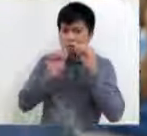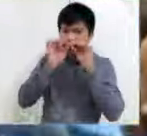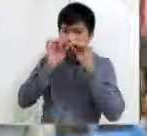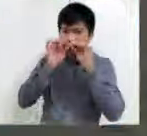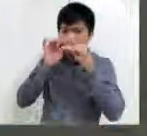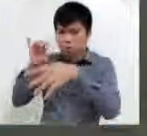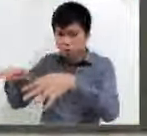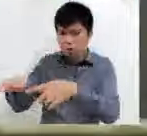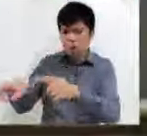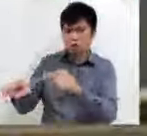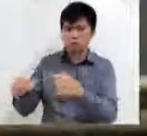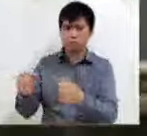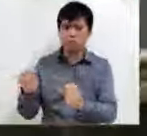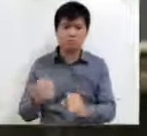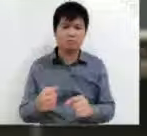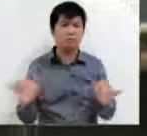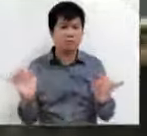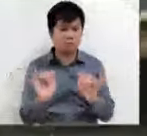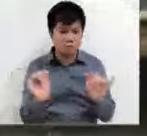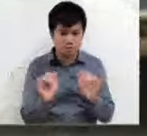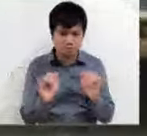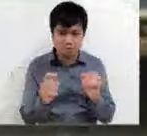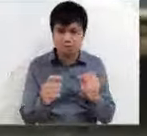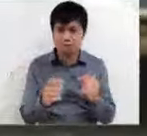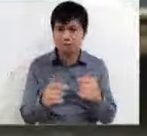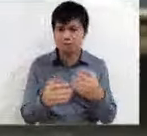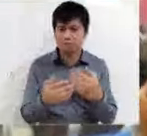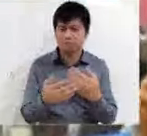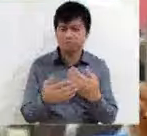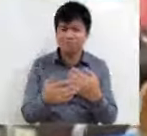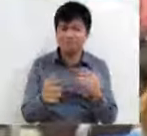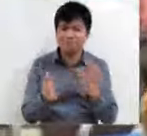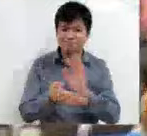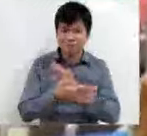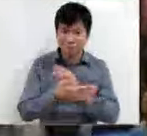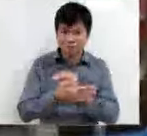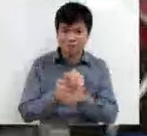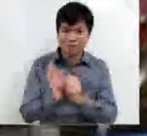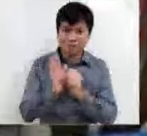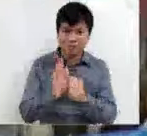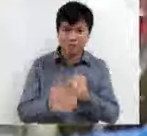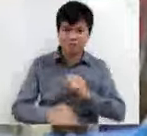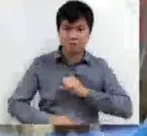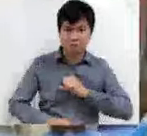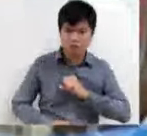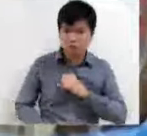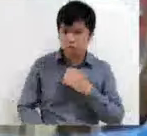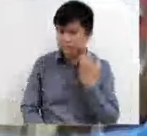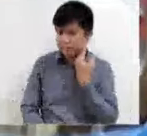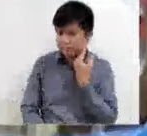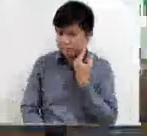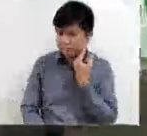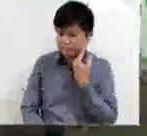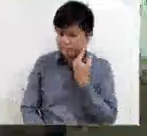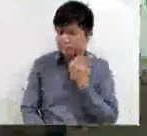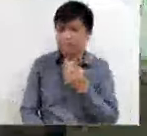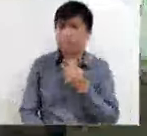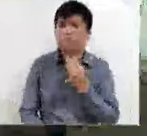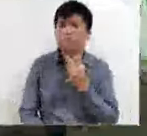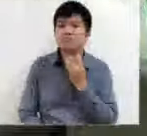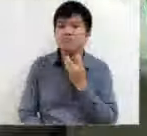sa COVID-19 ang ilang sintomas ng walking pneumonia, gaya ng lagnat, pananakit ng ulo, sore throat at ubo.